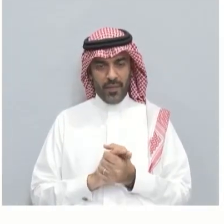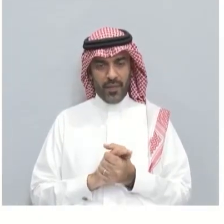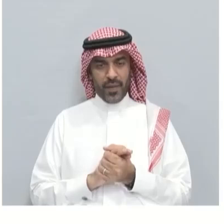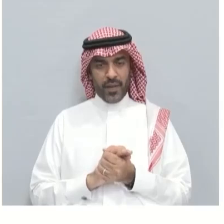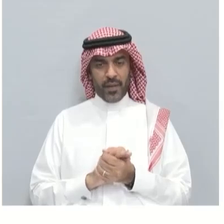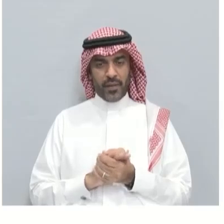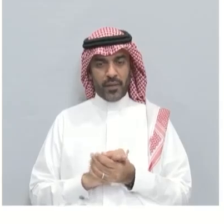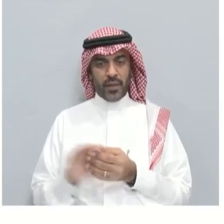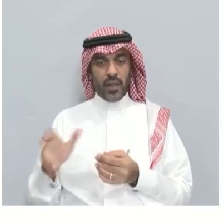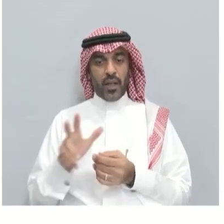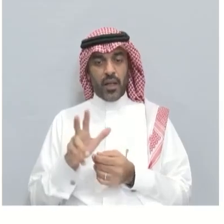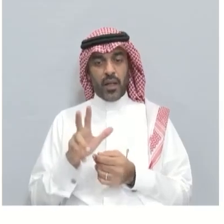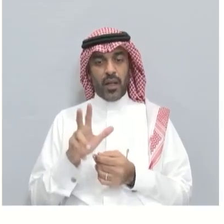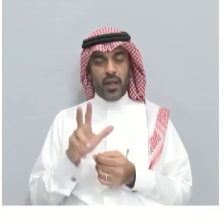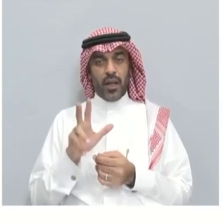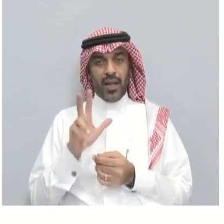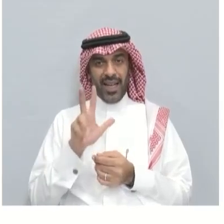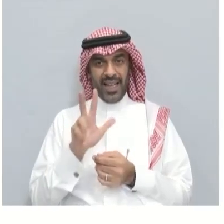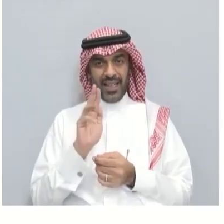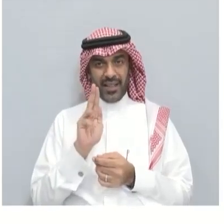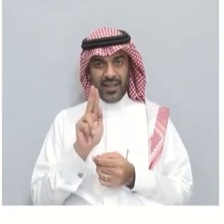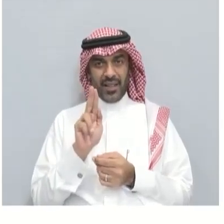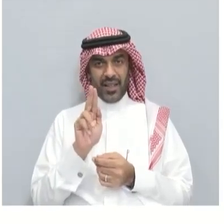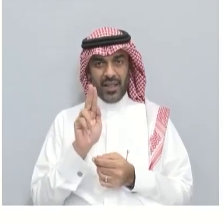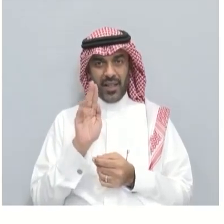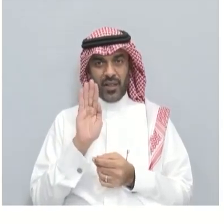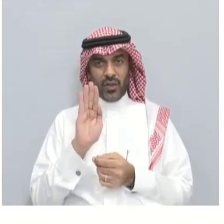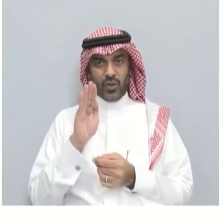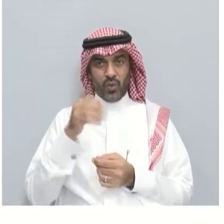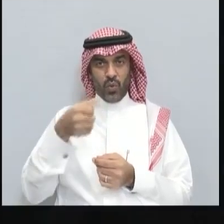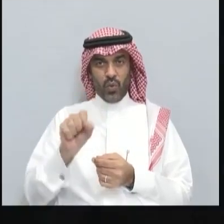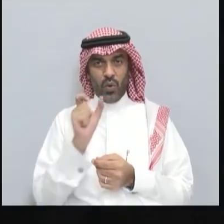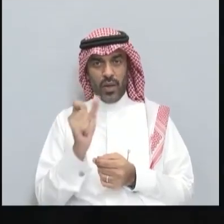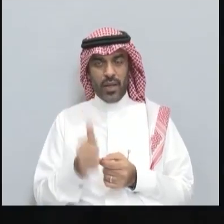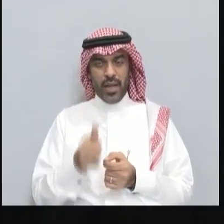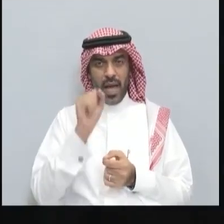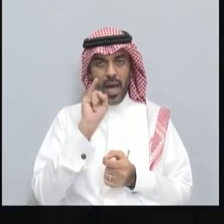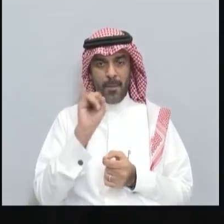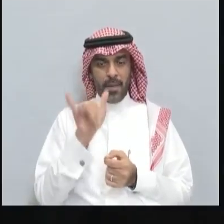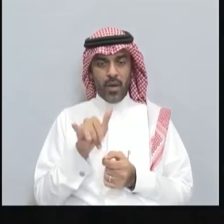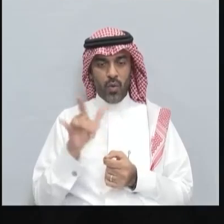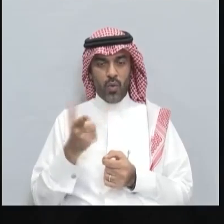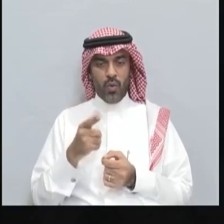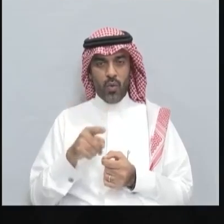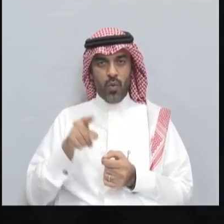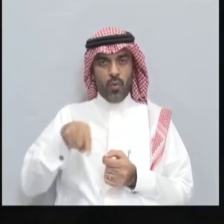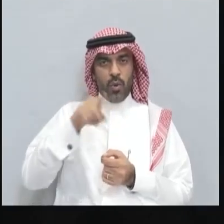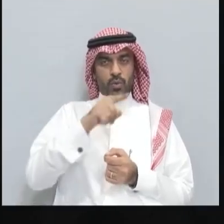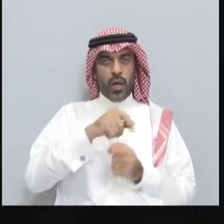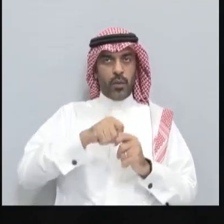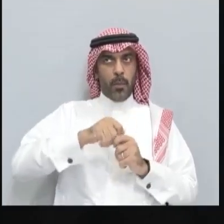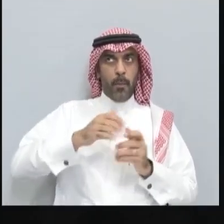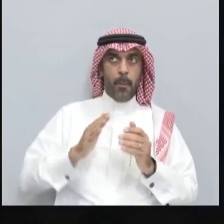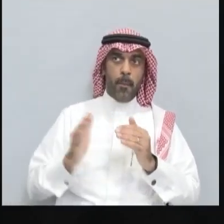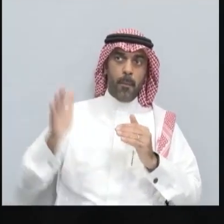ما هو برايكم وذكرنا هذا الشيء في المفاهيم الخاطئه هل التسونامي هو تغير يحدث بسبب تغيرات في الغلاف